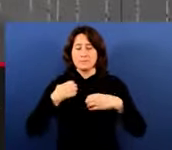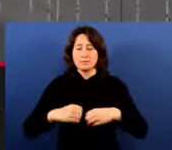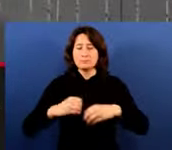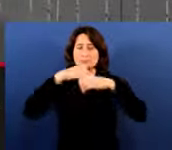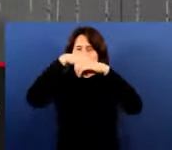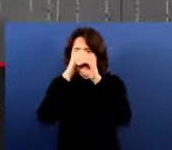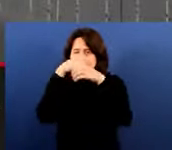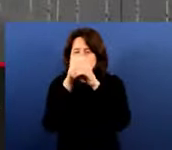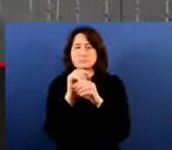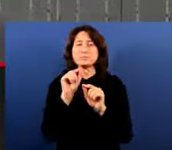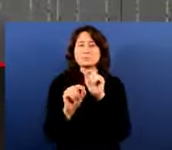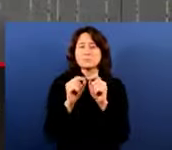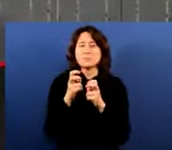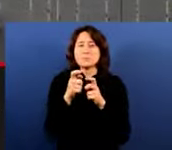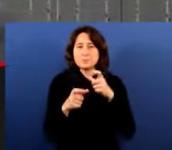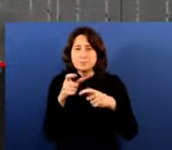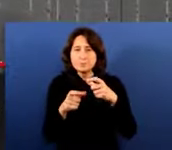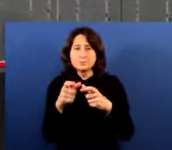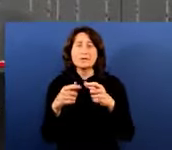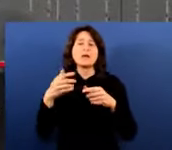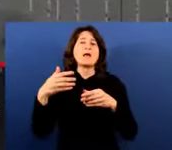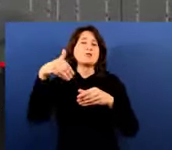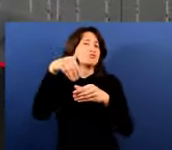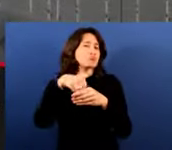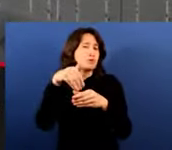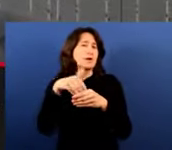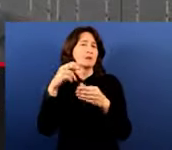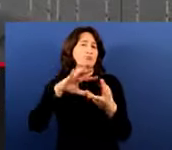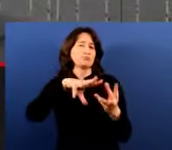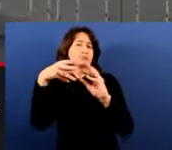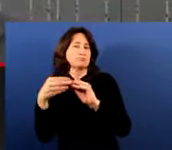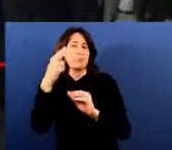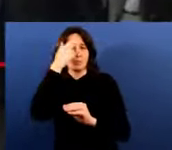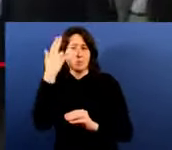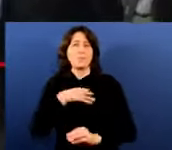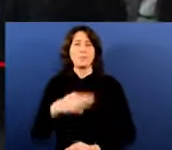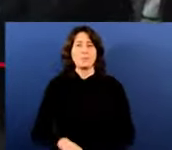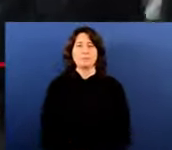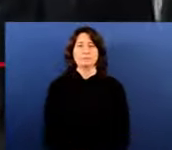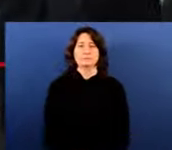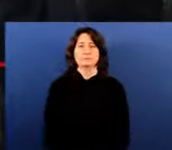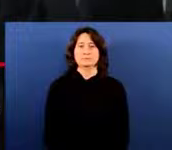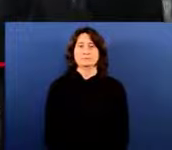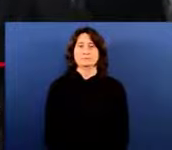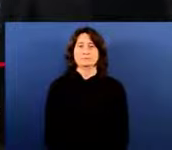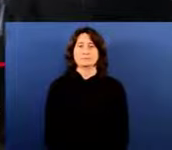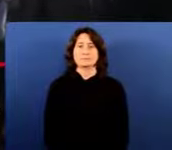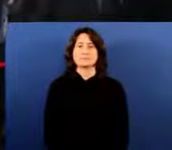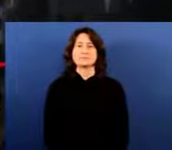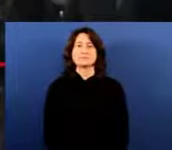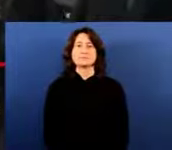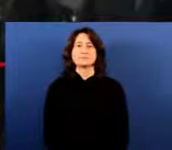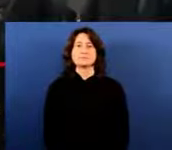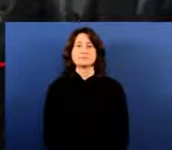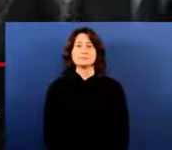du gune berri hori. Eraikuntza lanak 2011ko uztailean hasi ziren, eta 9 hilabetetako denbora tarte errekorrean